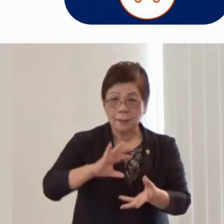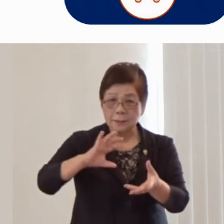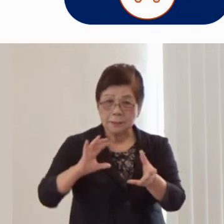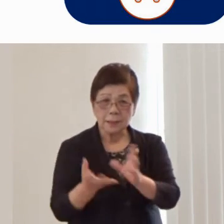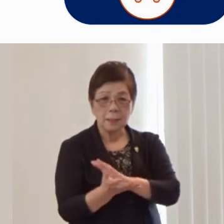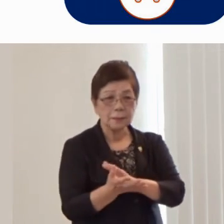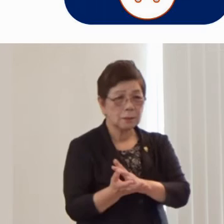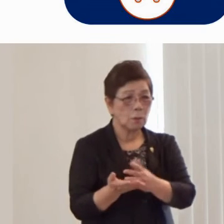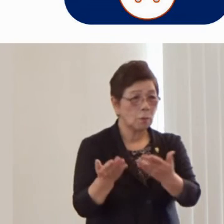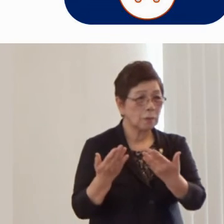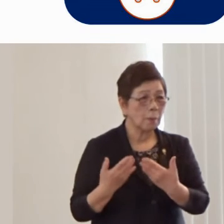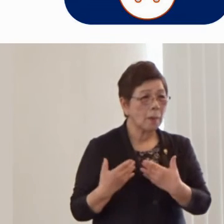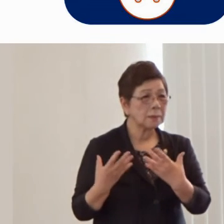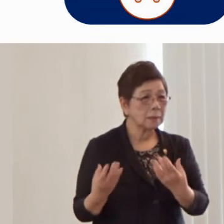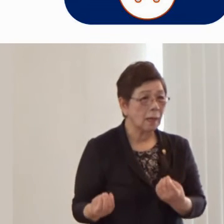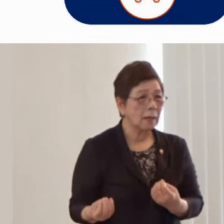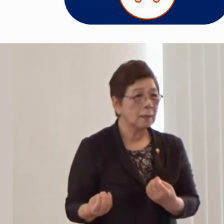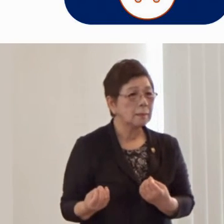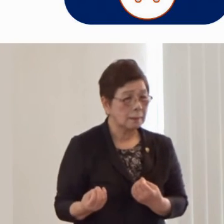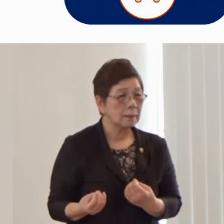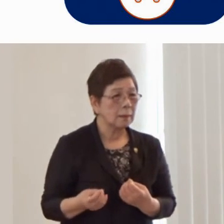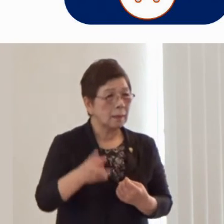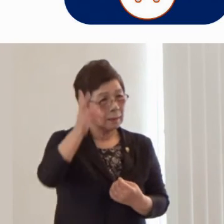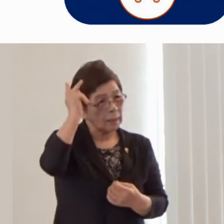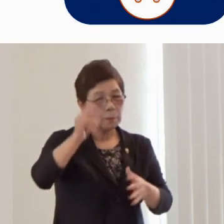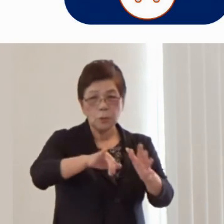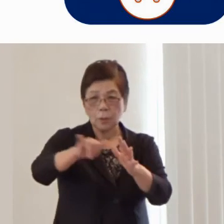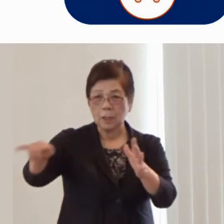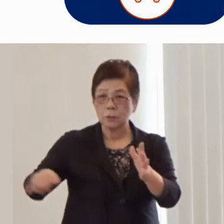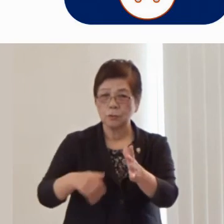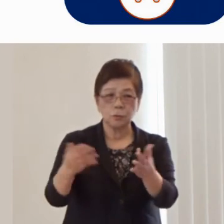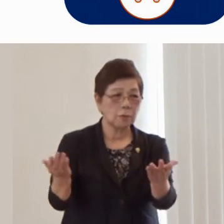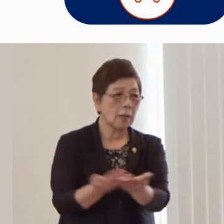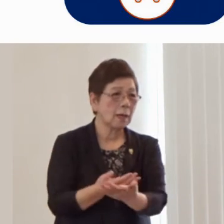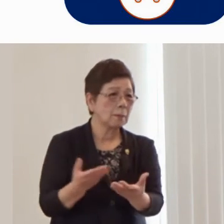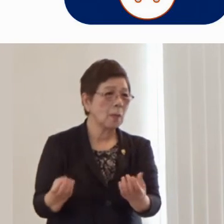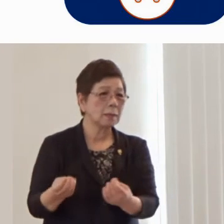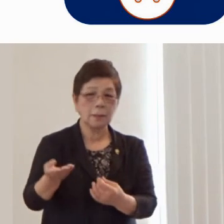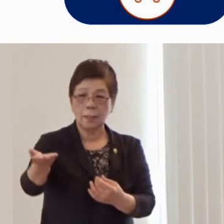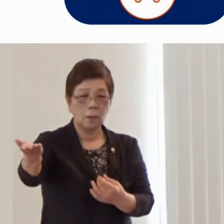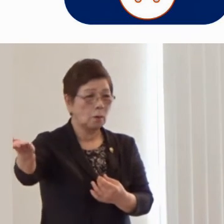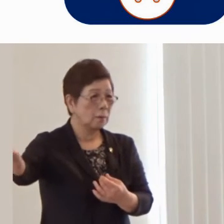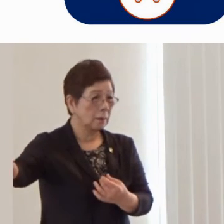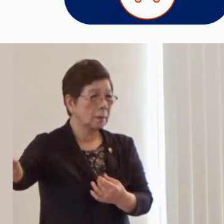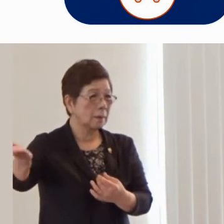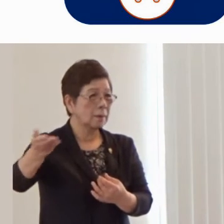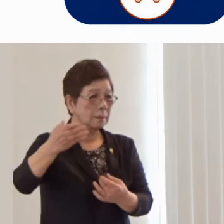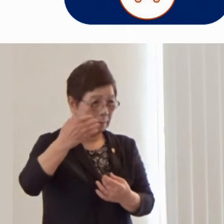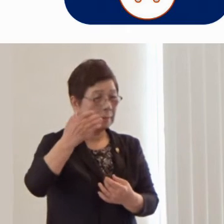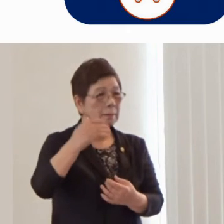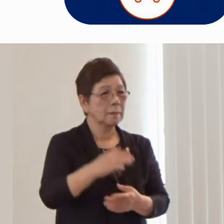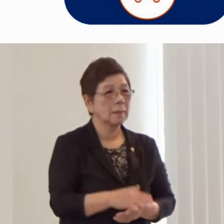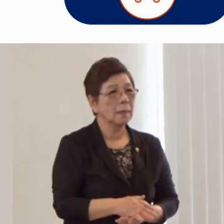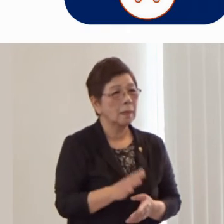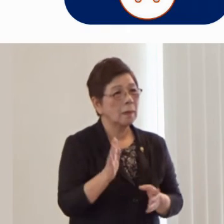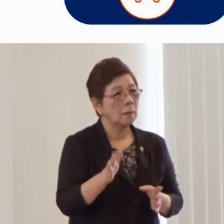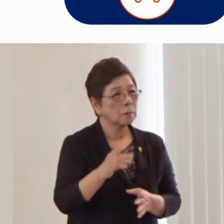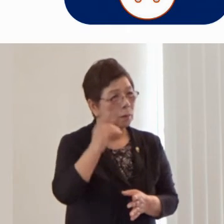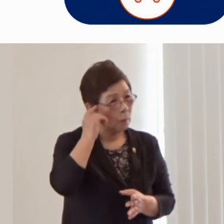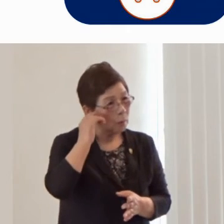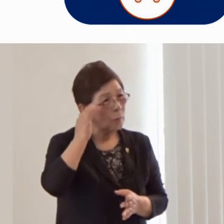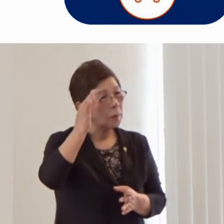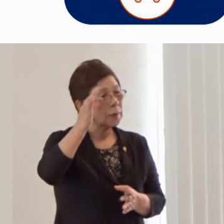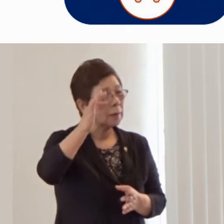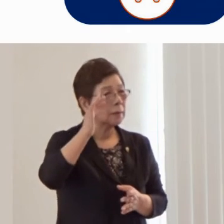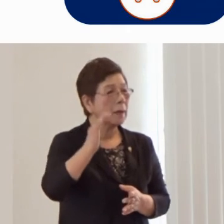たということを、どうぞ忘れることがないように、いつも思い返してですね、リフレッシュしてい